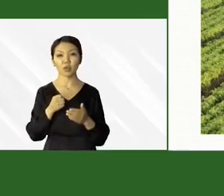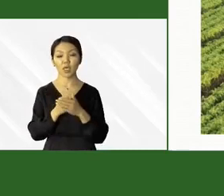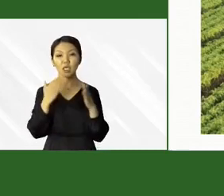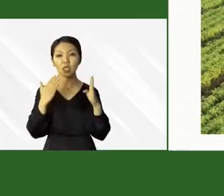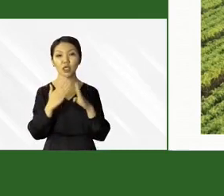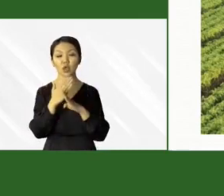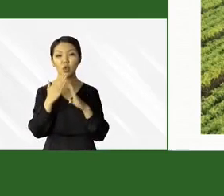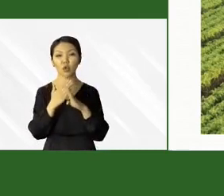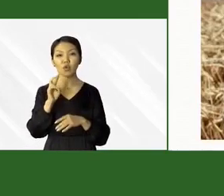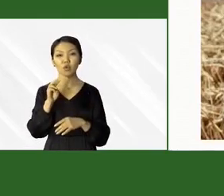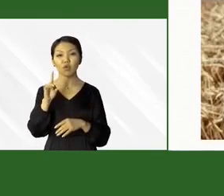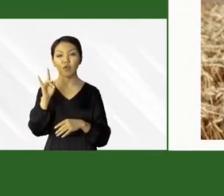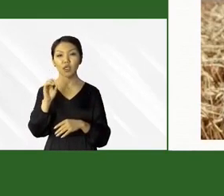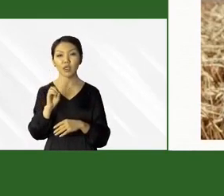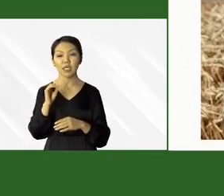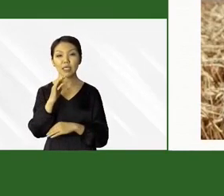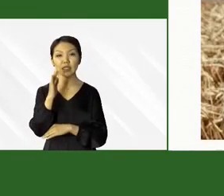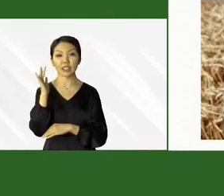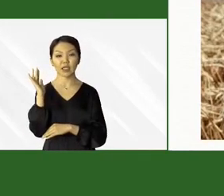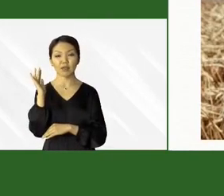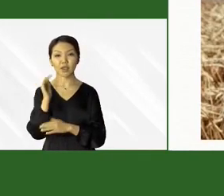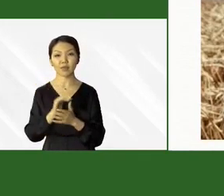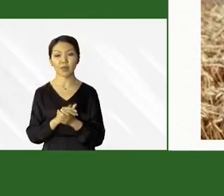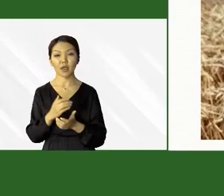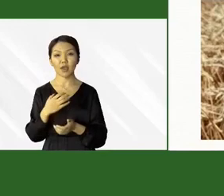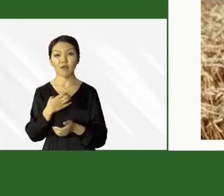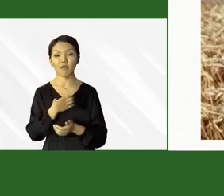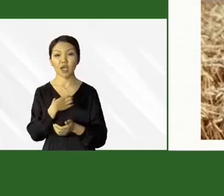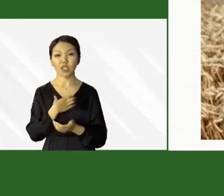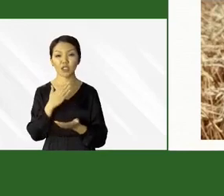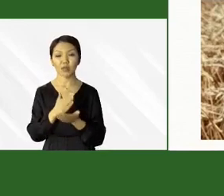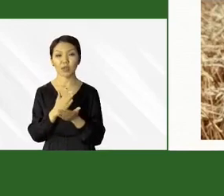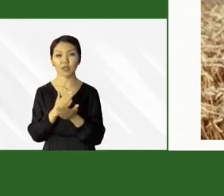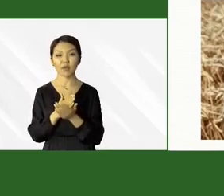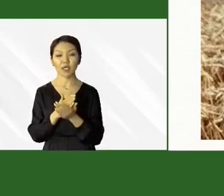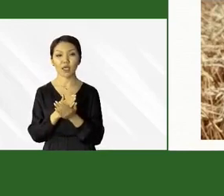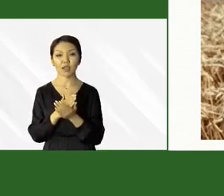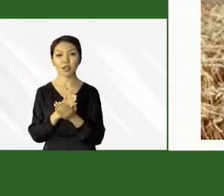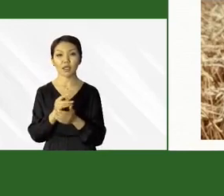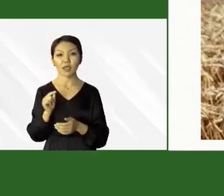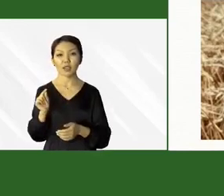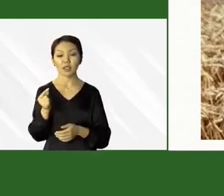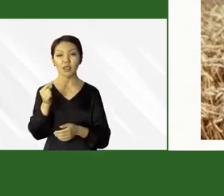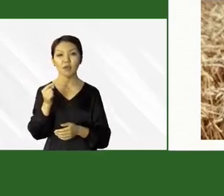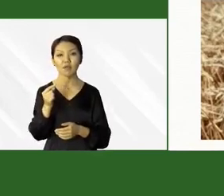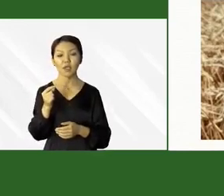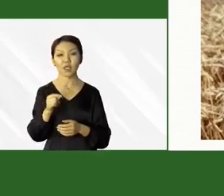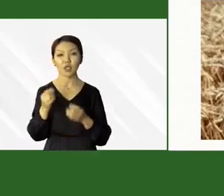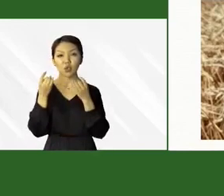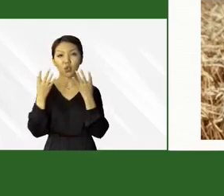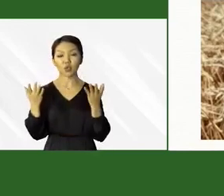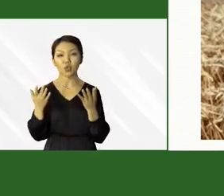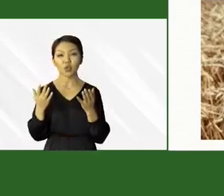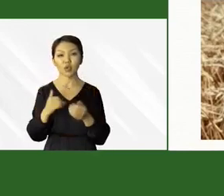– фруктовые деревья. Значительное место в земледелии занимают зерновые культуры. В основном